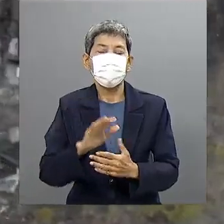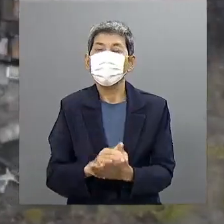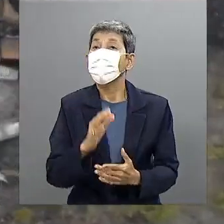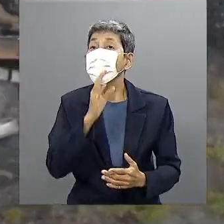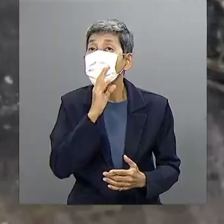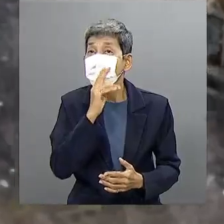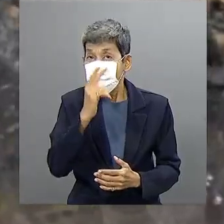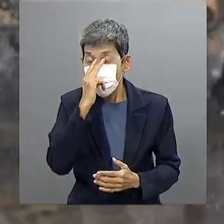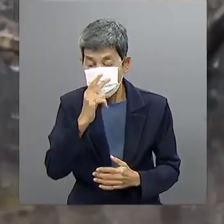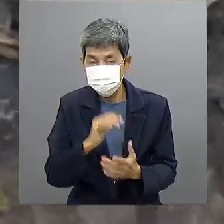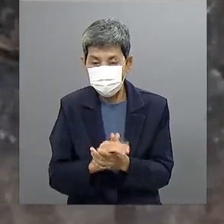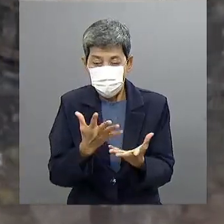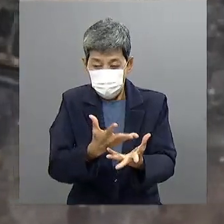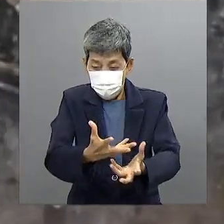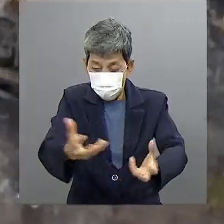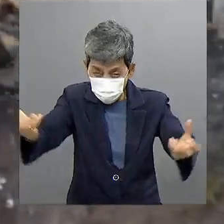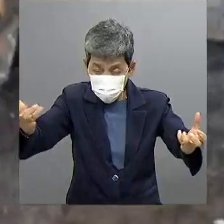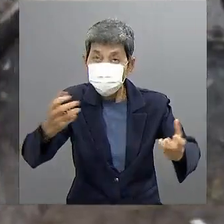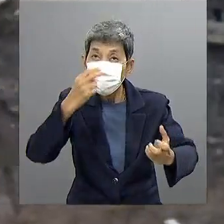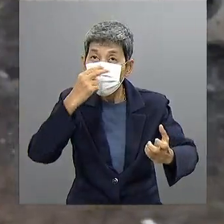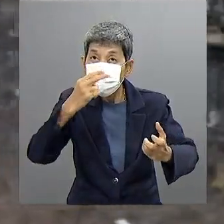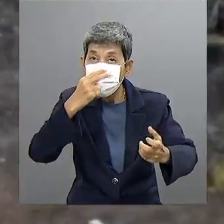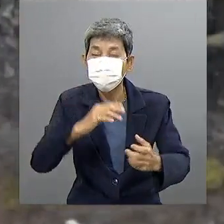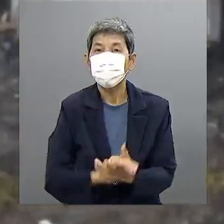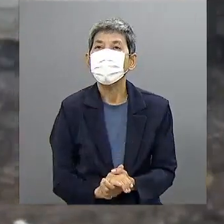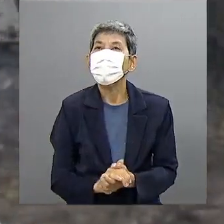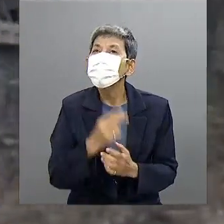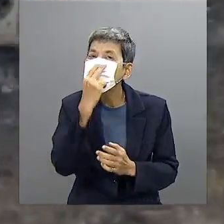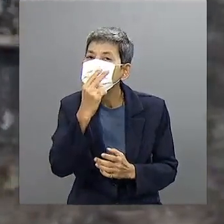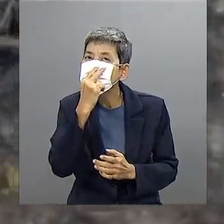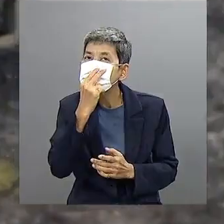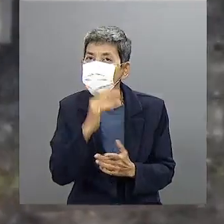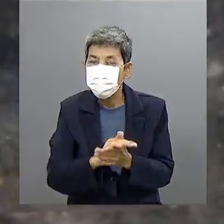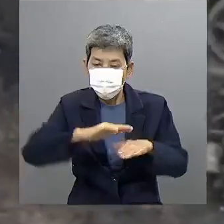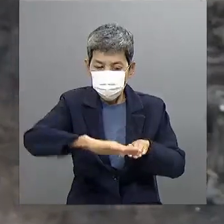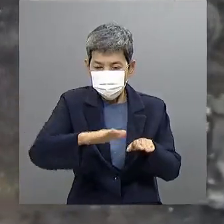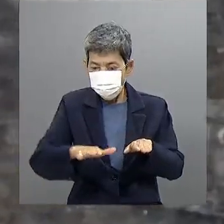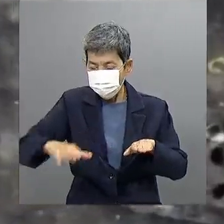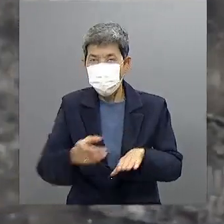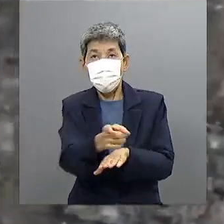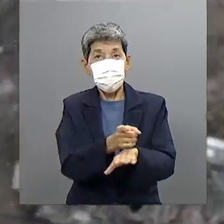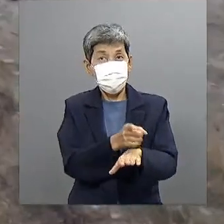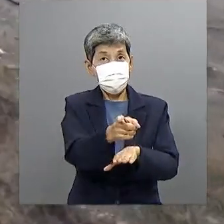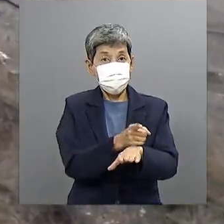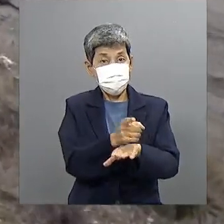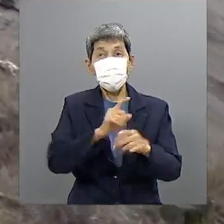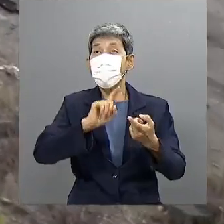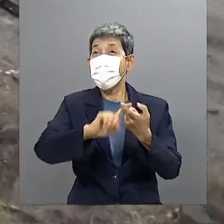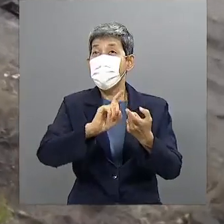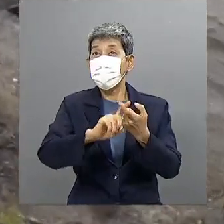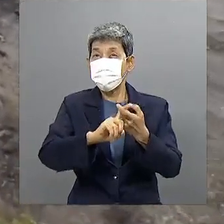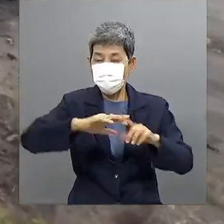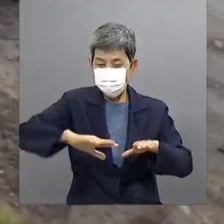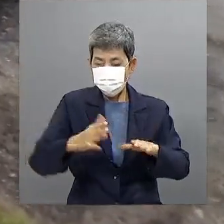าพความเสียหายที่เกิดขึ้นแบบนี้ค่ะให้สังเกตที่ตัวรถถังนะคะจะเห็นว่ารถถังของรัสเซียจำนวนมากเสียหาย